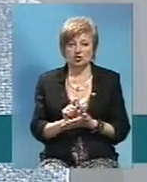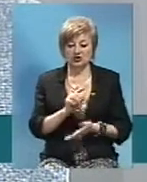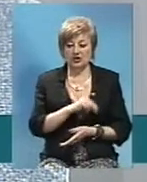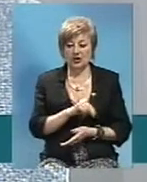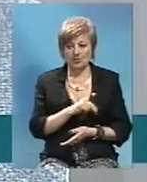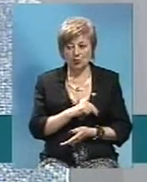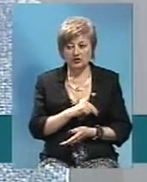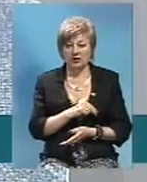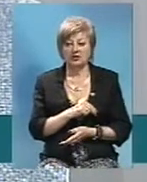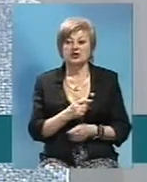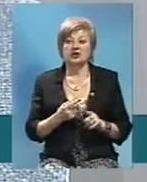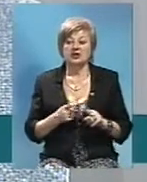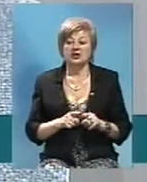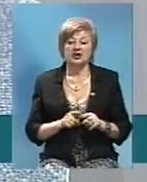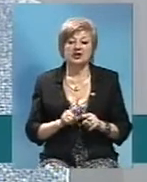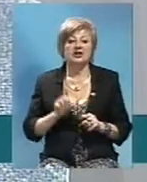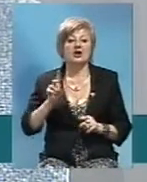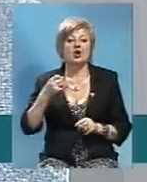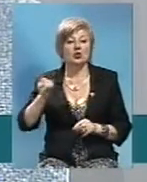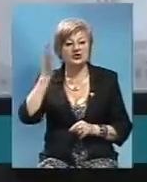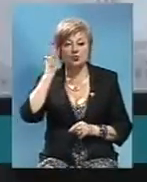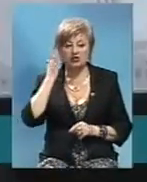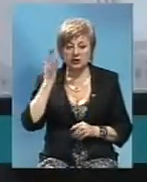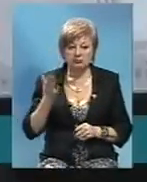думку, мають працювати депутати і у який спосіб?